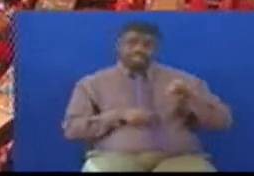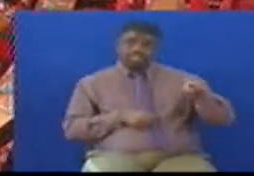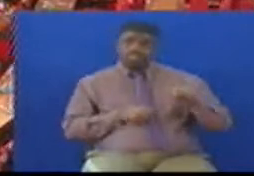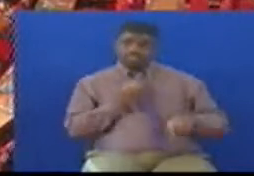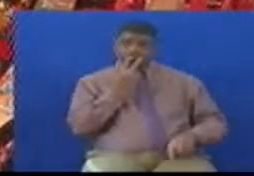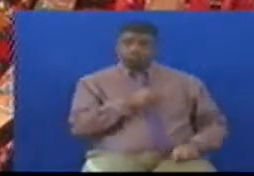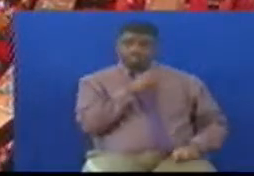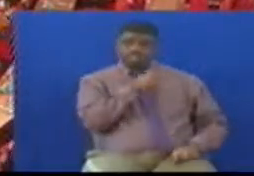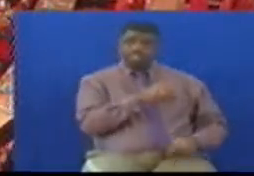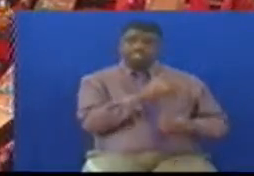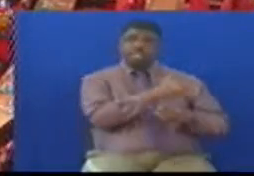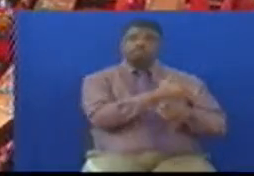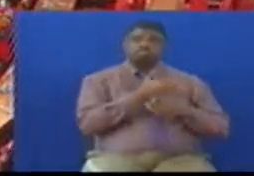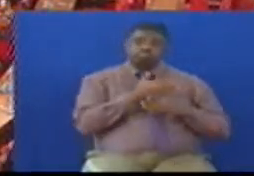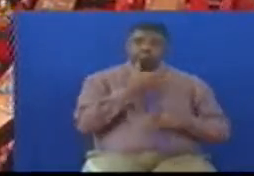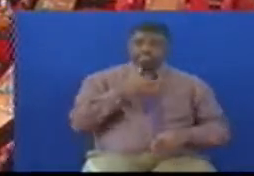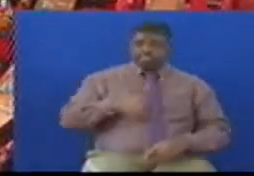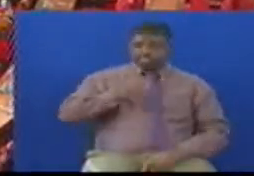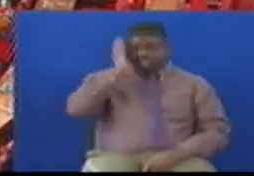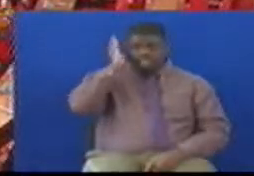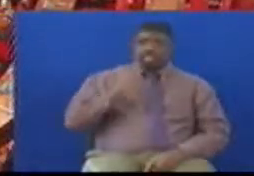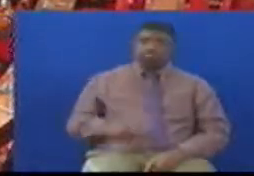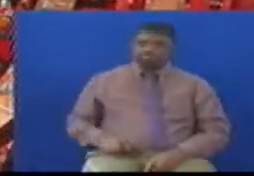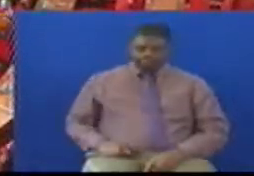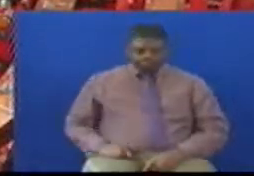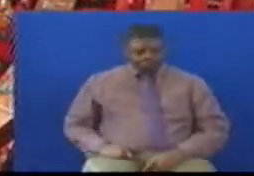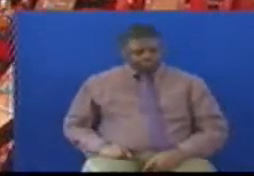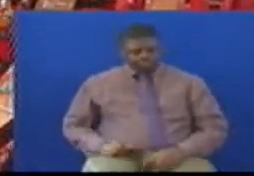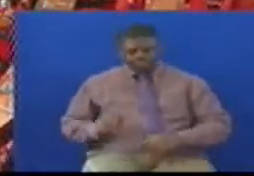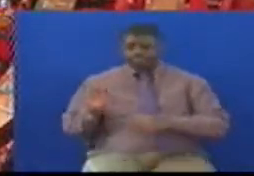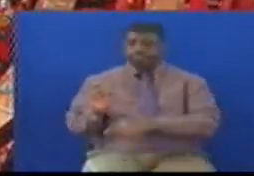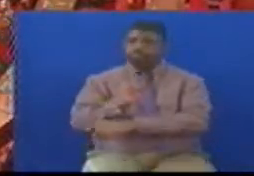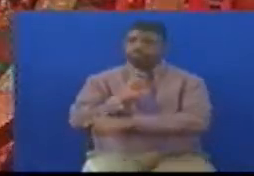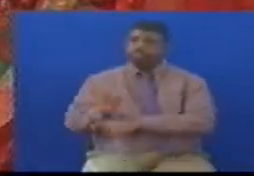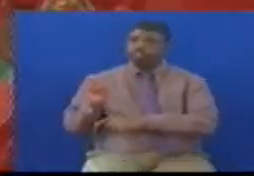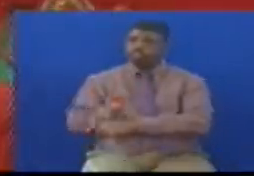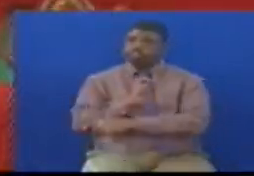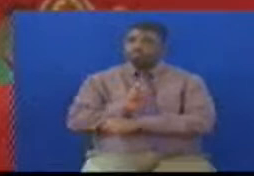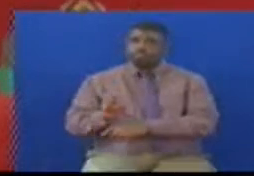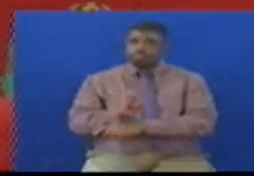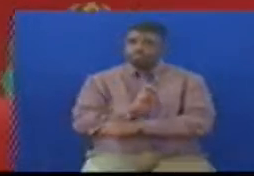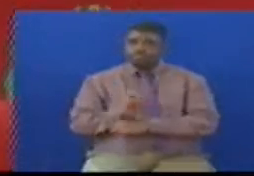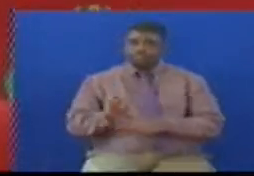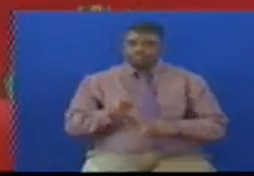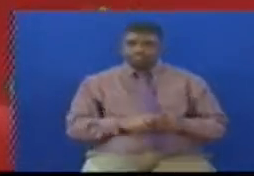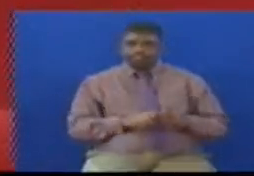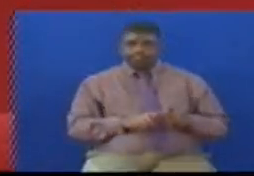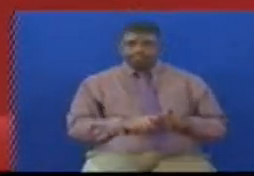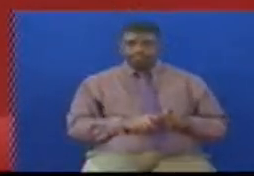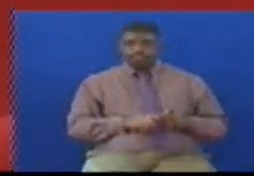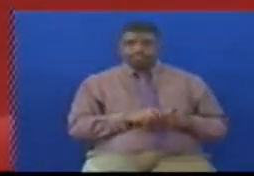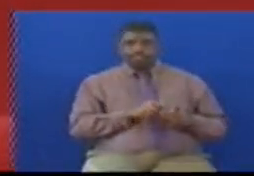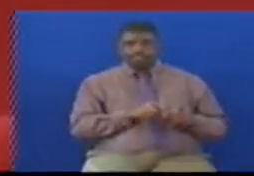ni kampuni ya serikali. Na inatakiwa isimamiwe na treasurer.